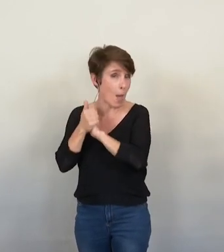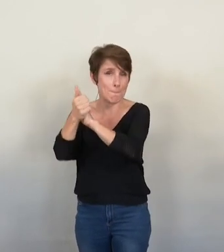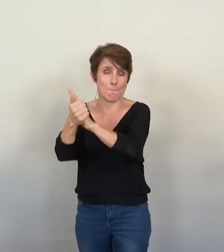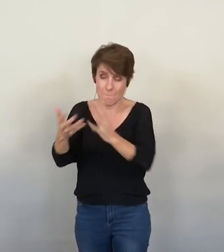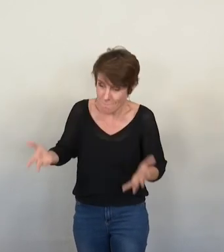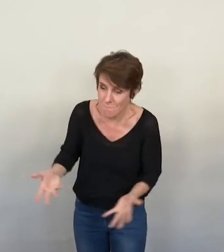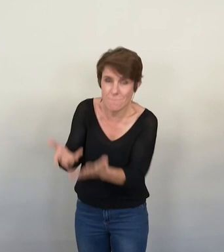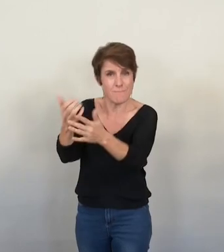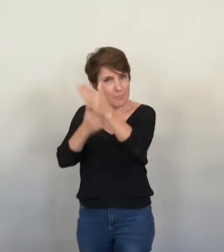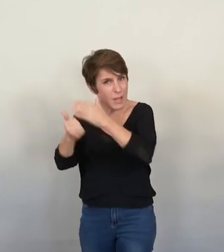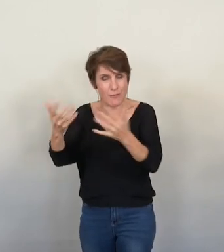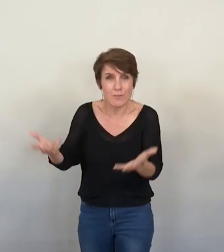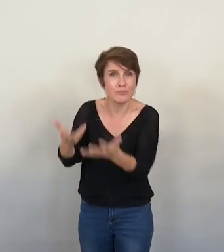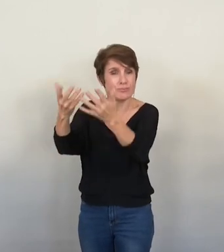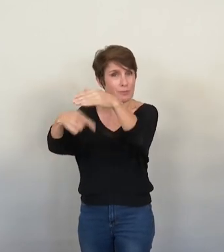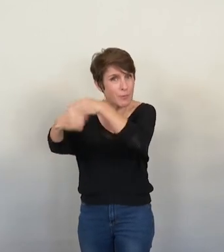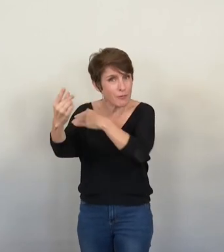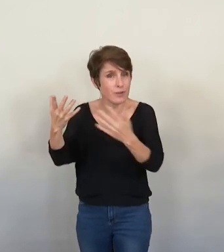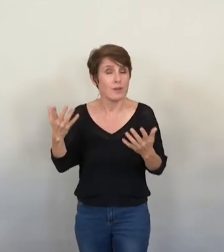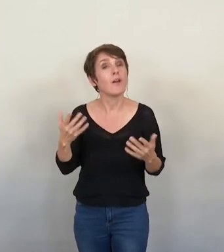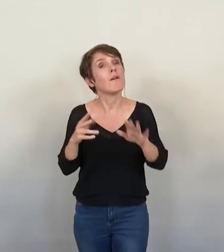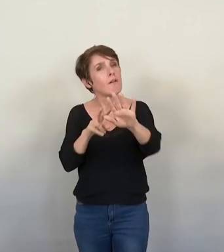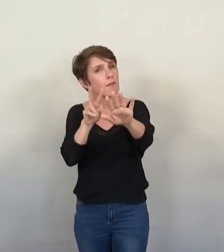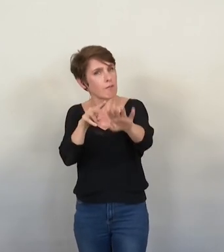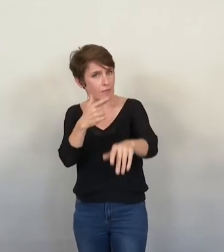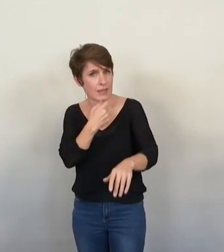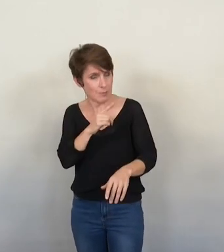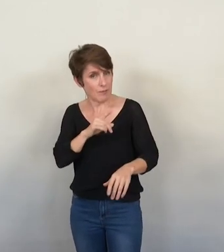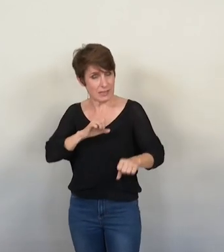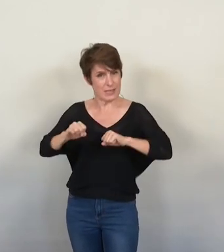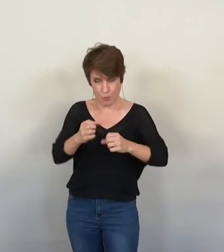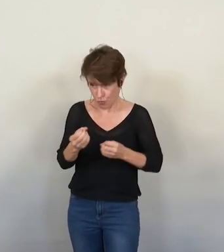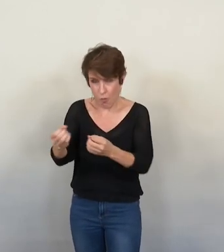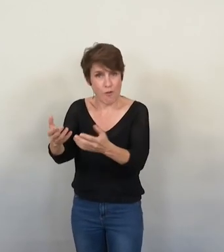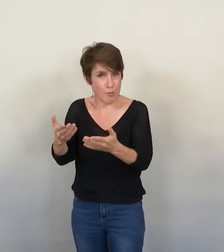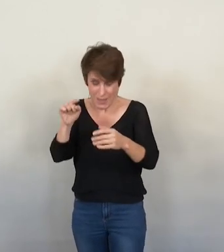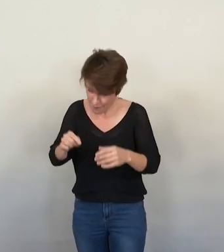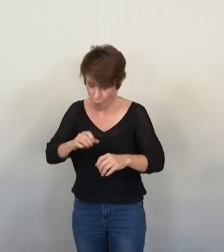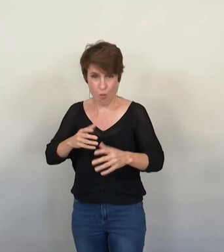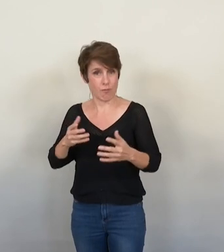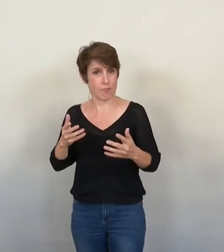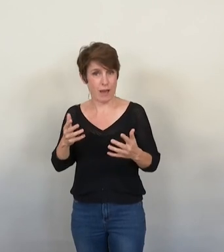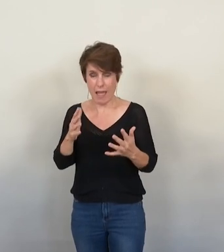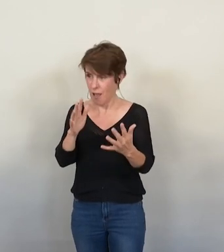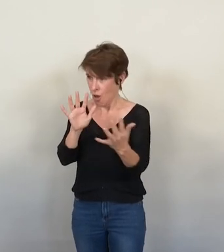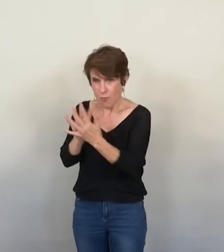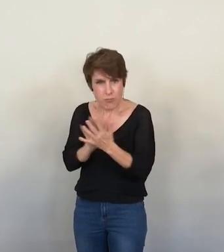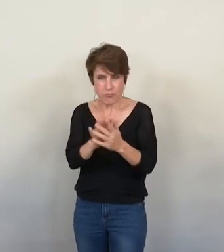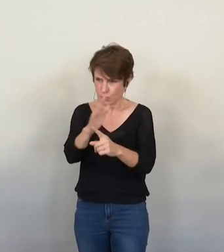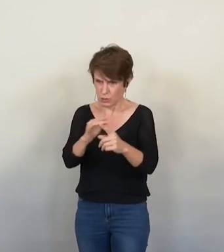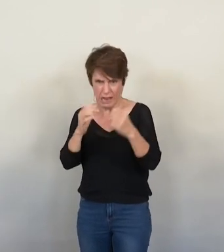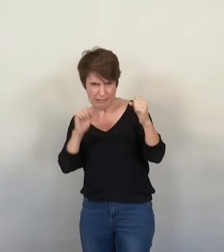établis par par parfois des services c'est vrai que c'est c'est pas facile de se faire bouger un peu mais il faut qu'on crée ces espaces là de de confrontation sociale d'engagement